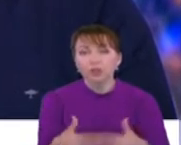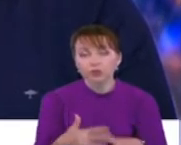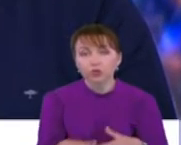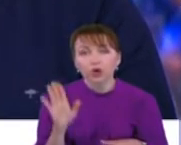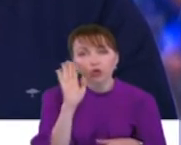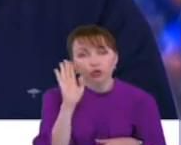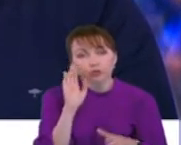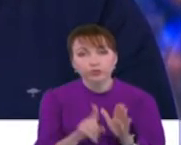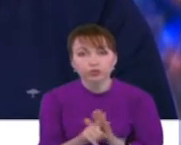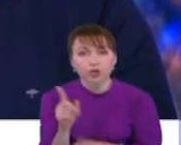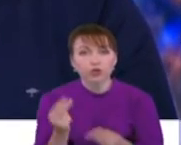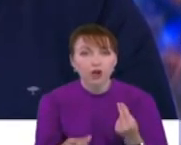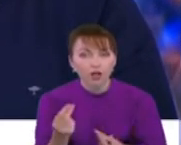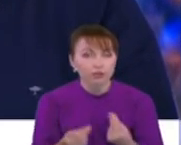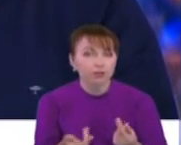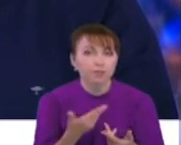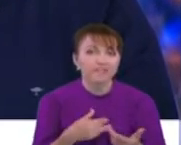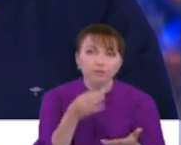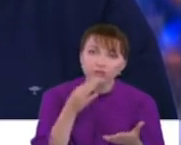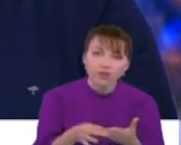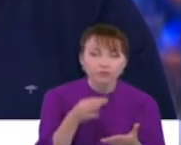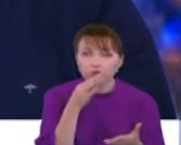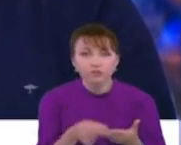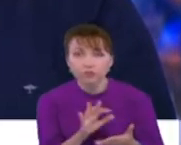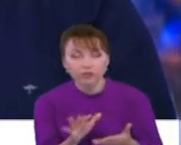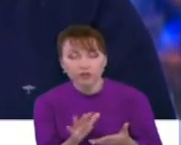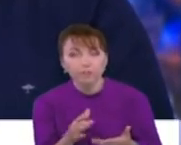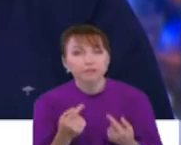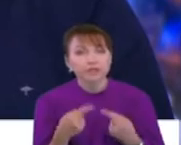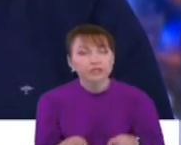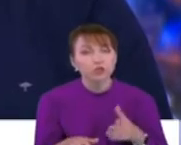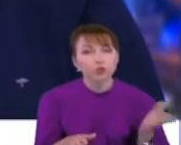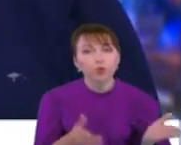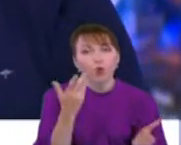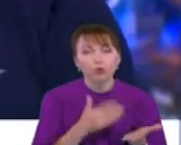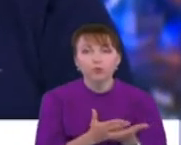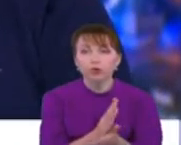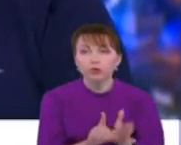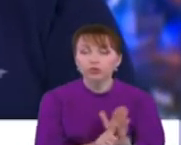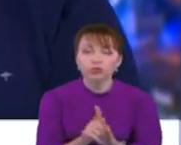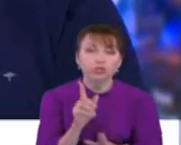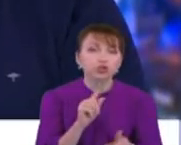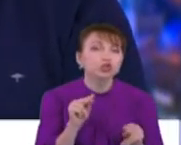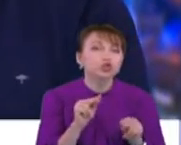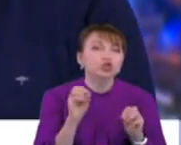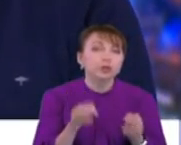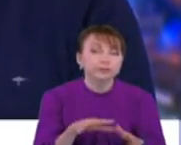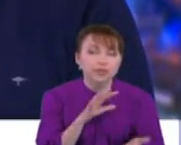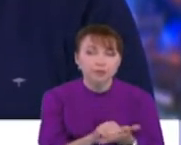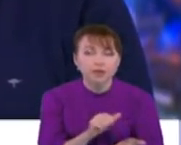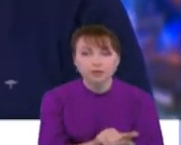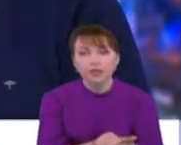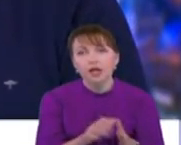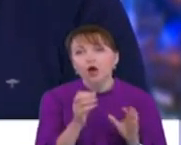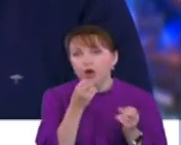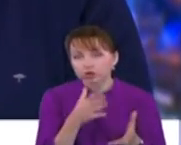хлопці починають гратися, ми там відповідаємо чи не відповідаємо. З іншого боку, коли політики починають чимось займатися, ну, хорошо, це